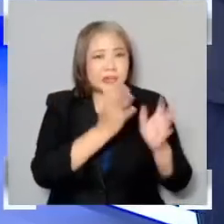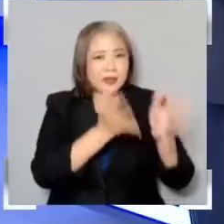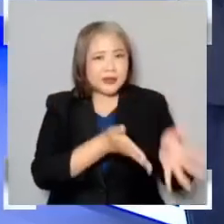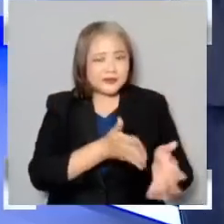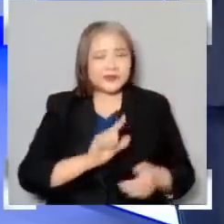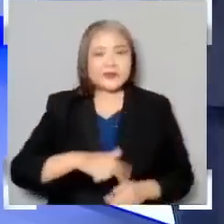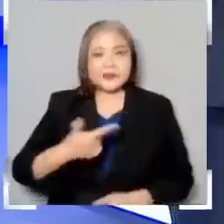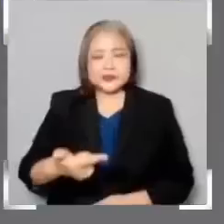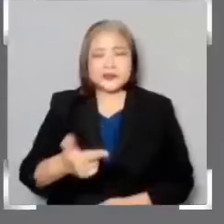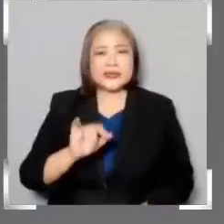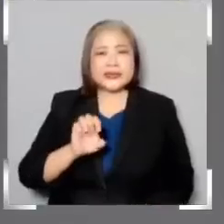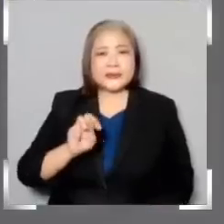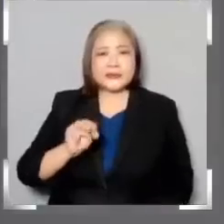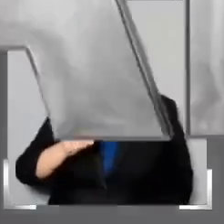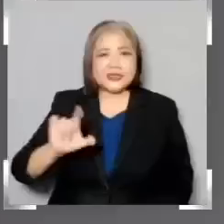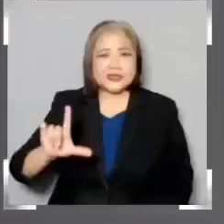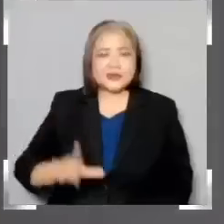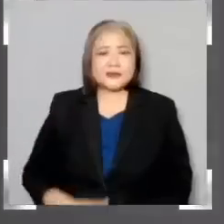Sumangil.